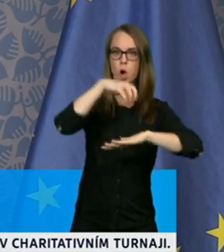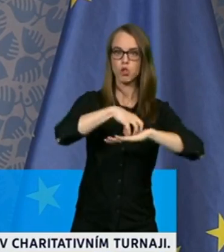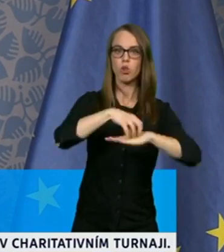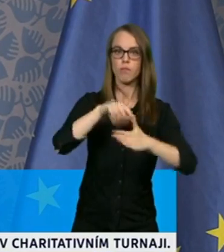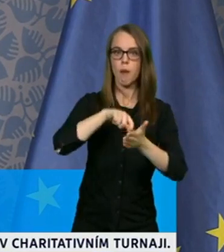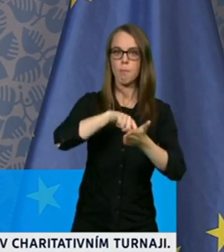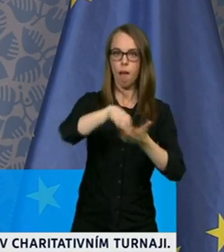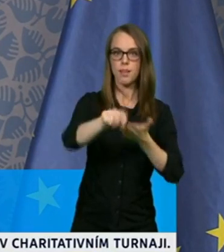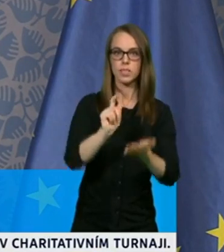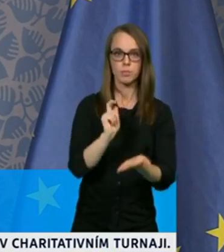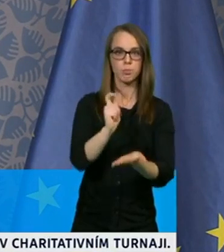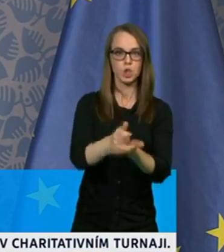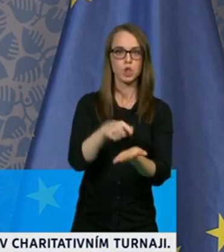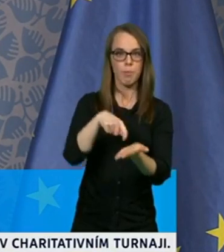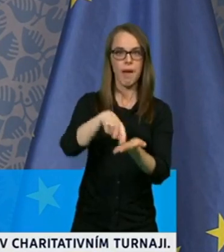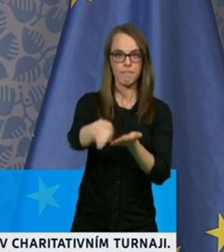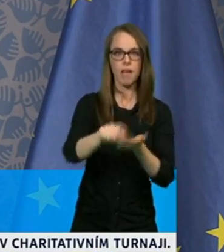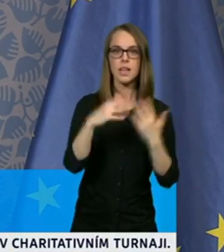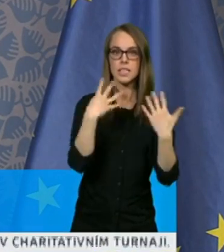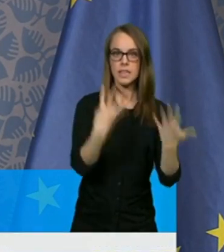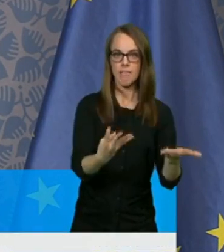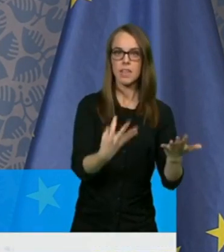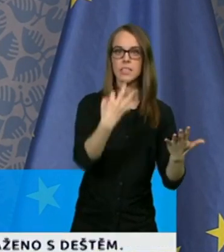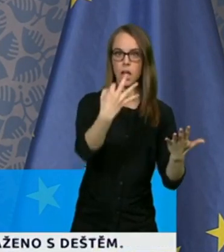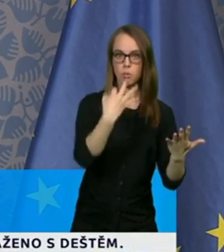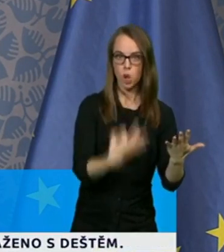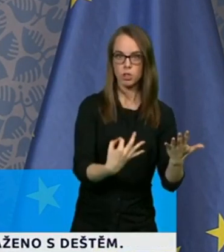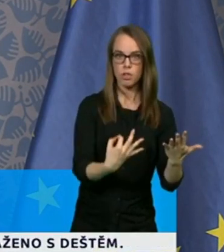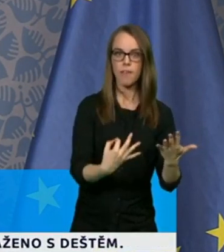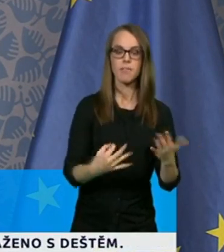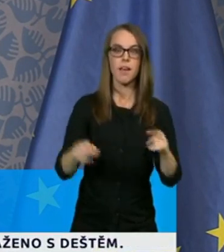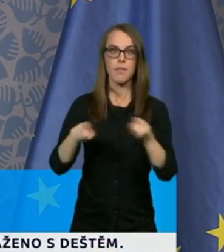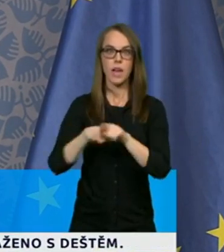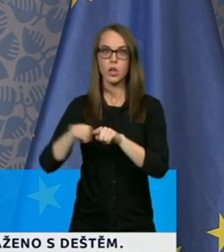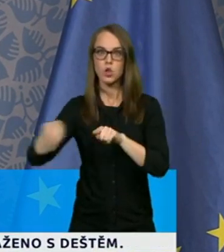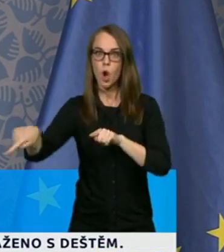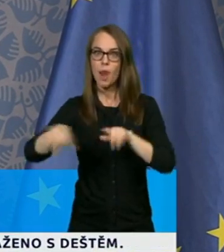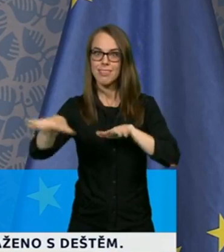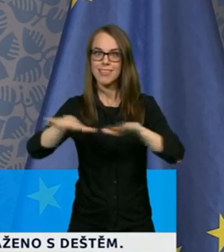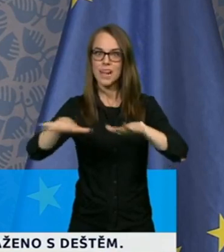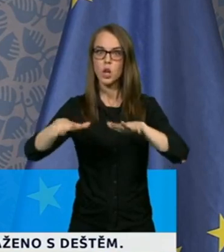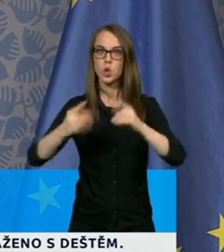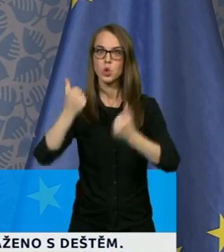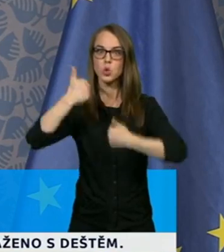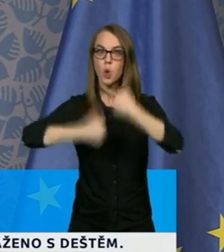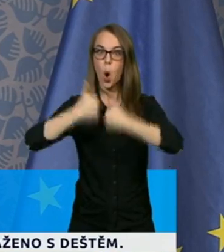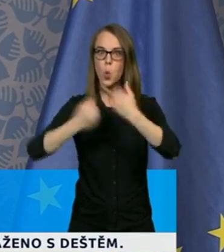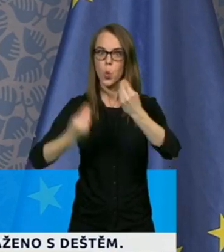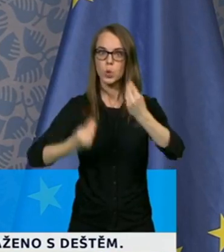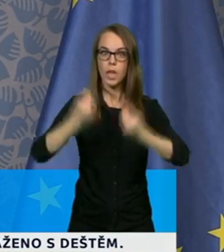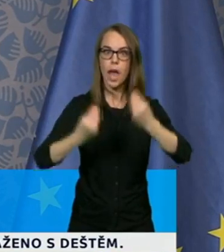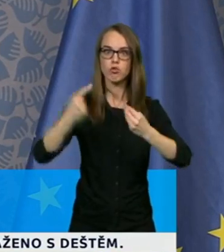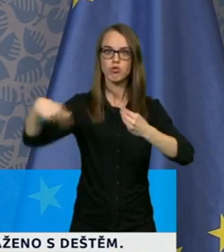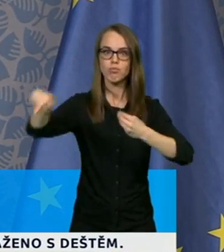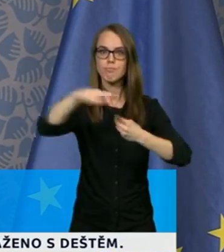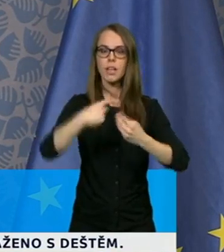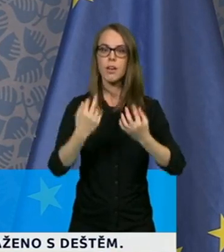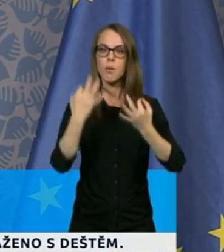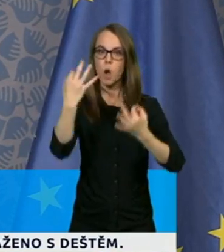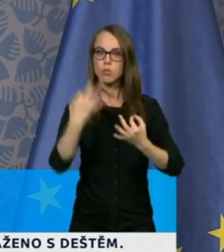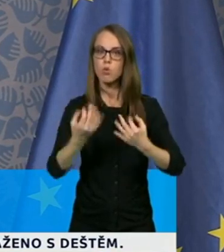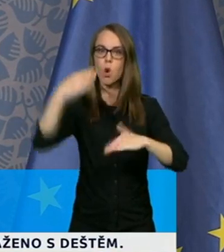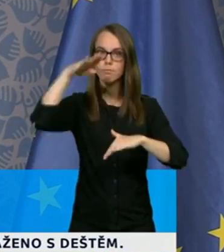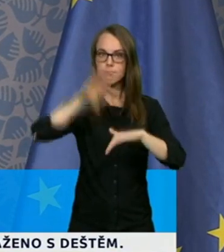konečném důsledku i pro pacienta, protože tím by se snížil i vlastně doplatek těch 10%, který zbývá díky tomu, že bude